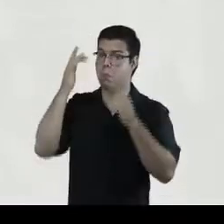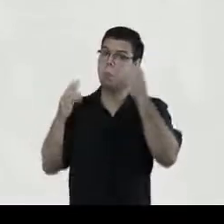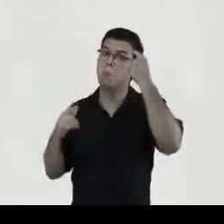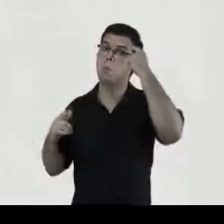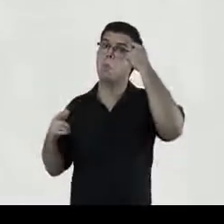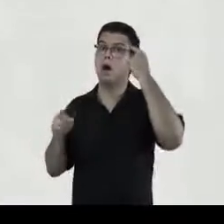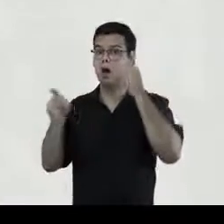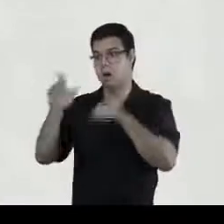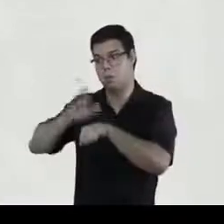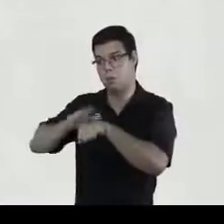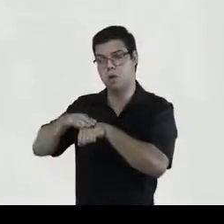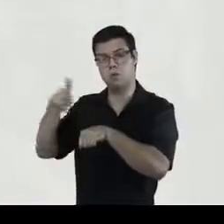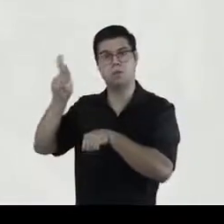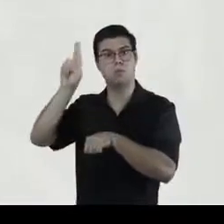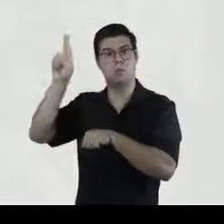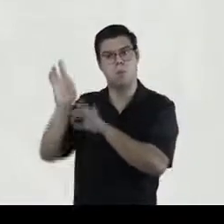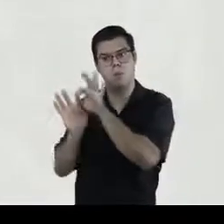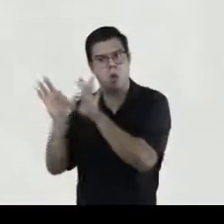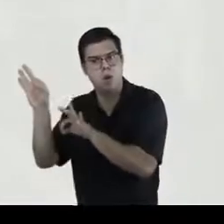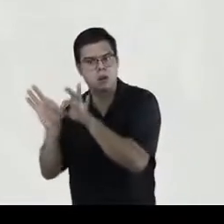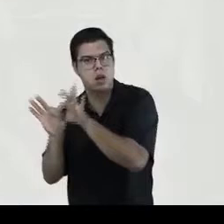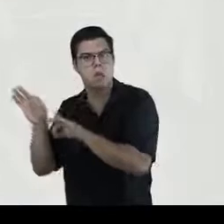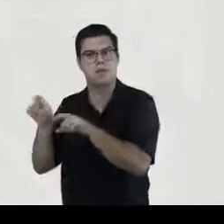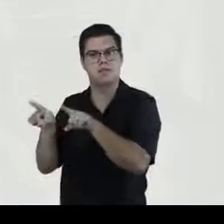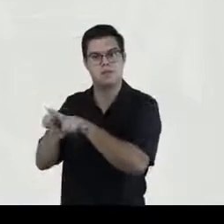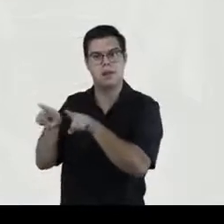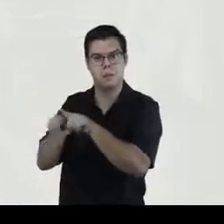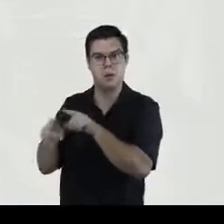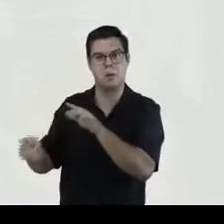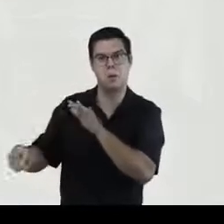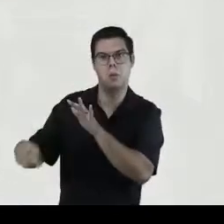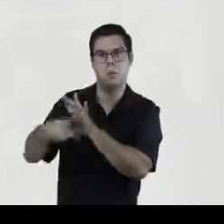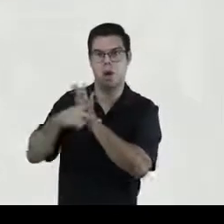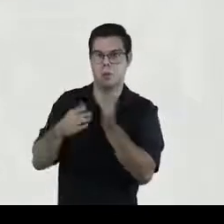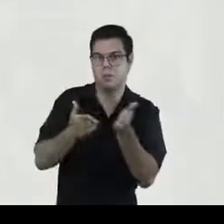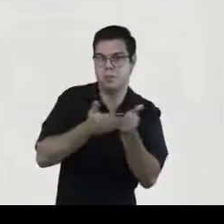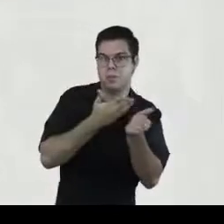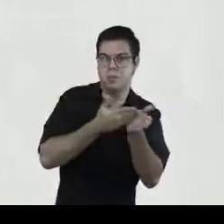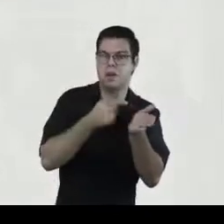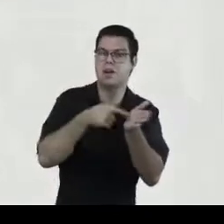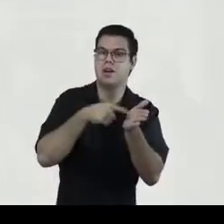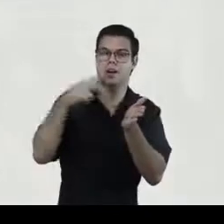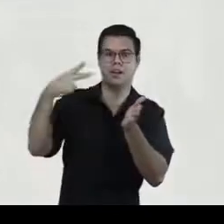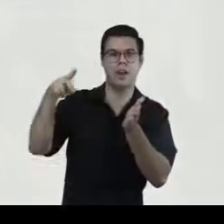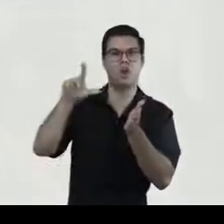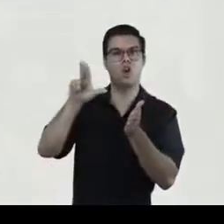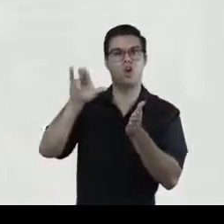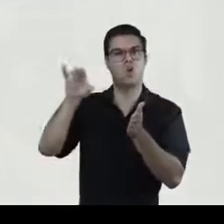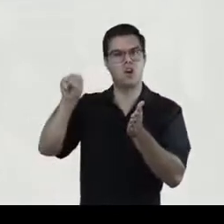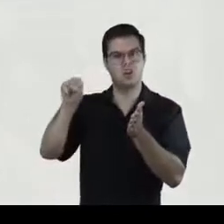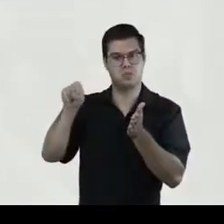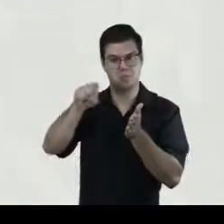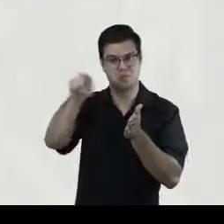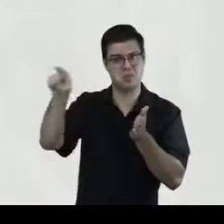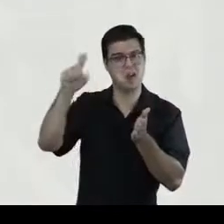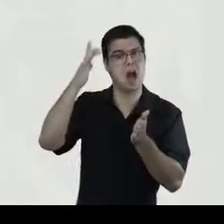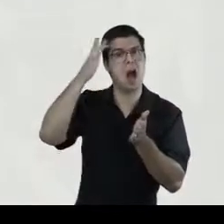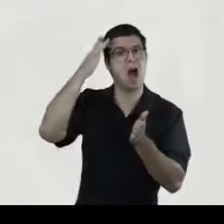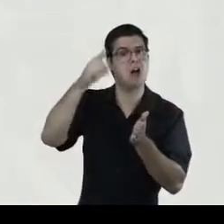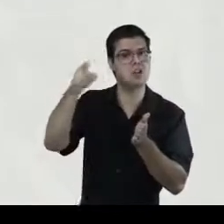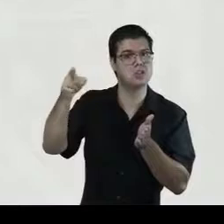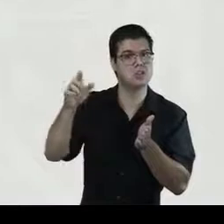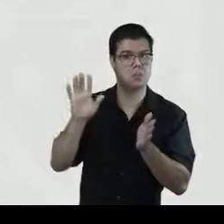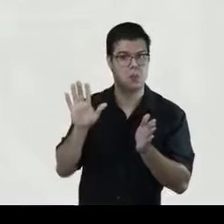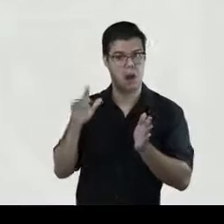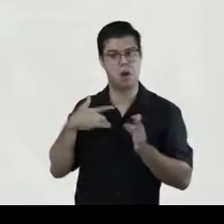de l'exemplaire lyonnais de Louise Labbé. Je ne sais pas ce que vous en pensez, mais je trouve qu'il faut beaucoup de bonne volonté pour